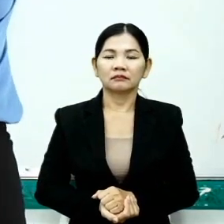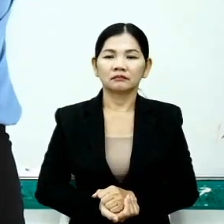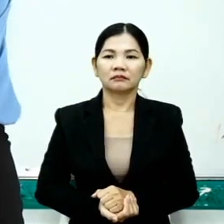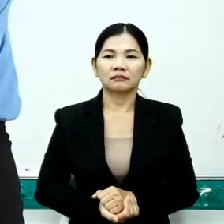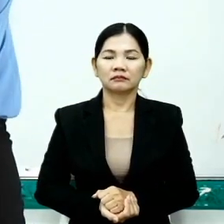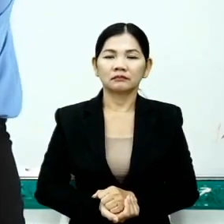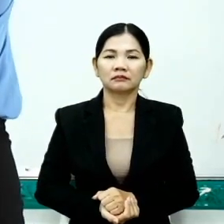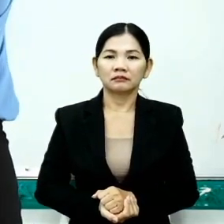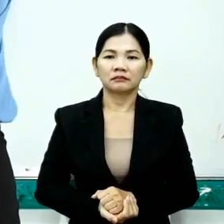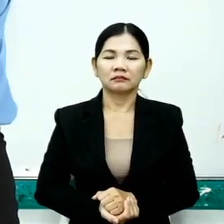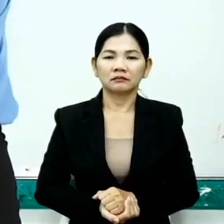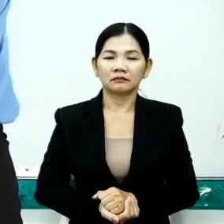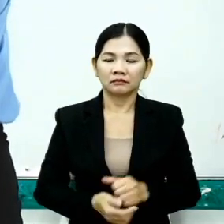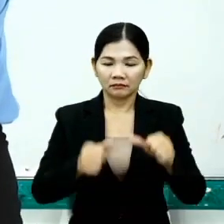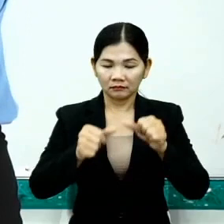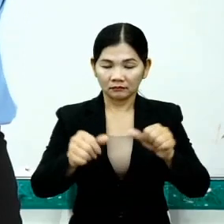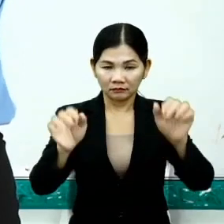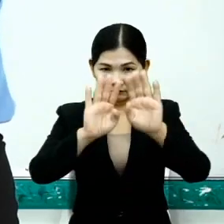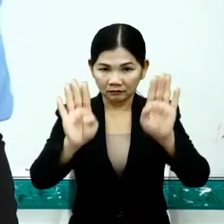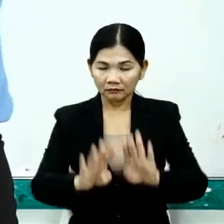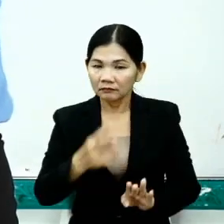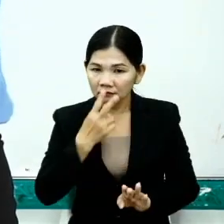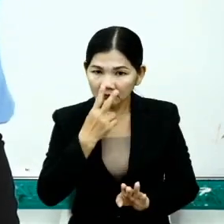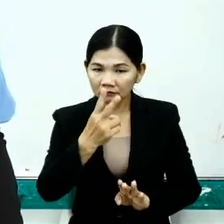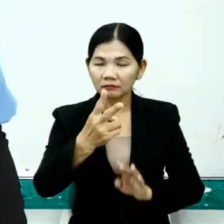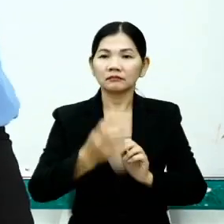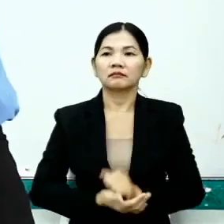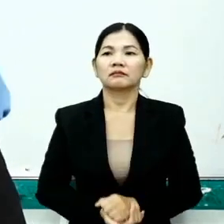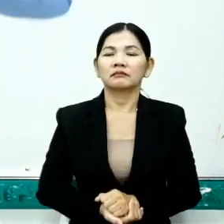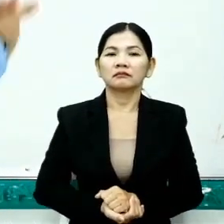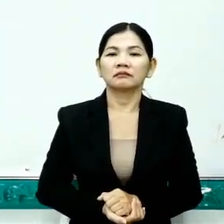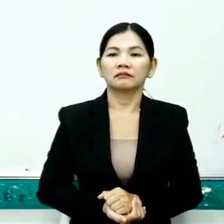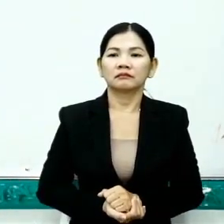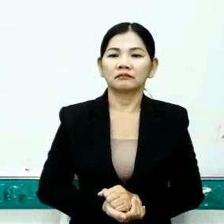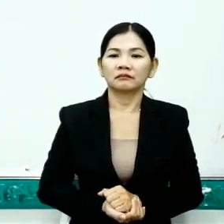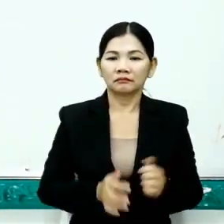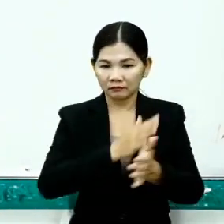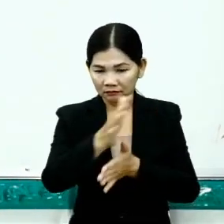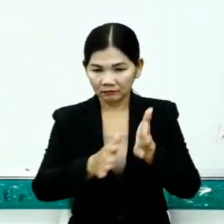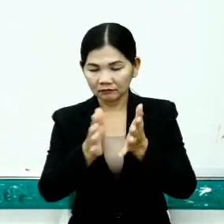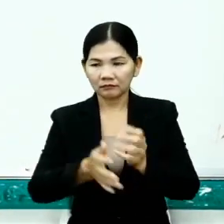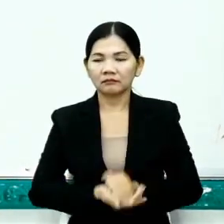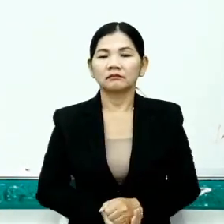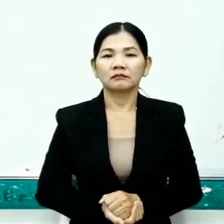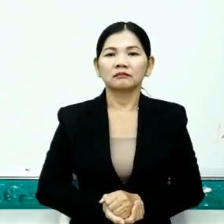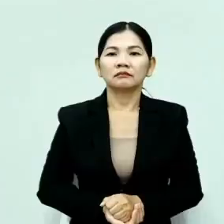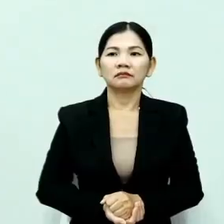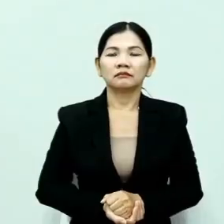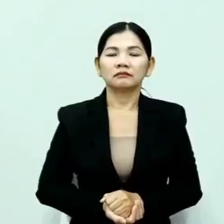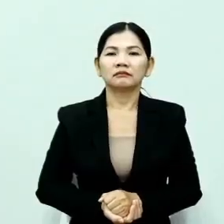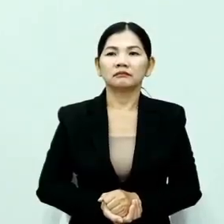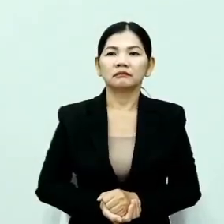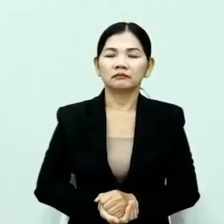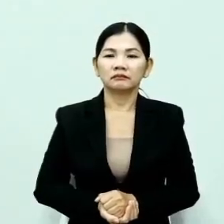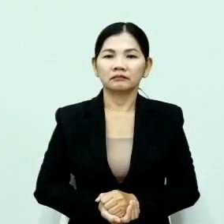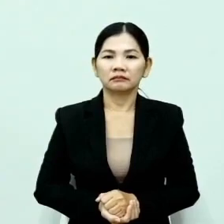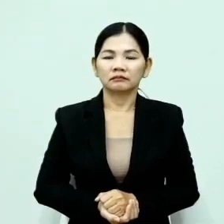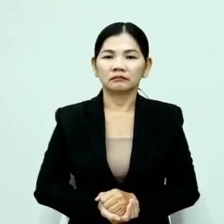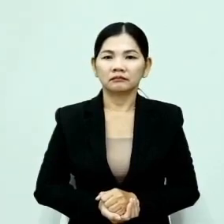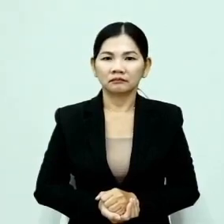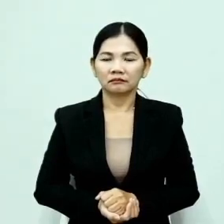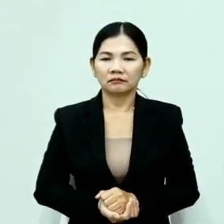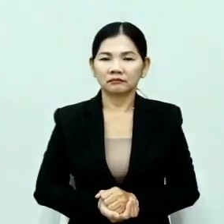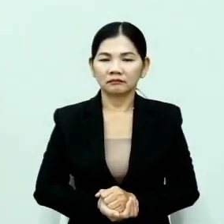Chùm đồng chương rụp bà dưỡng nè kêu bật nè lực đặc hiến. Hãy con. Sẽ đạp nè kêu ăn rèn ọc ní á. Đâm